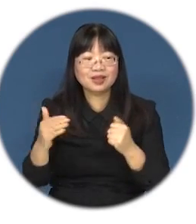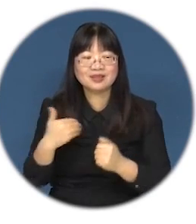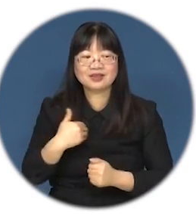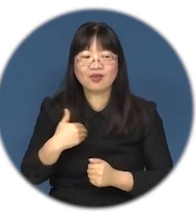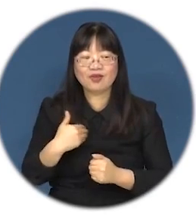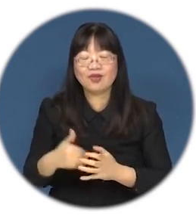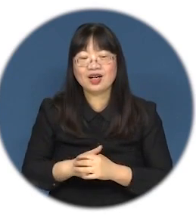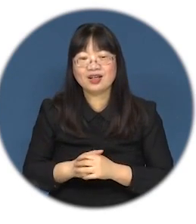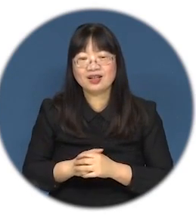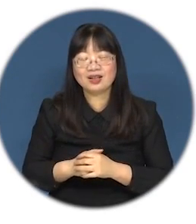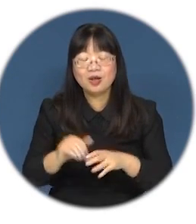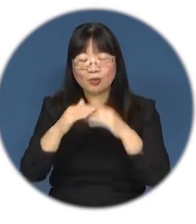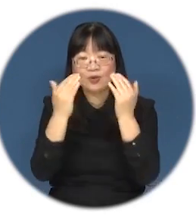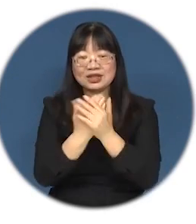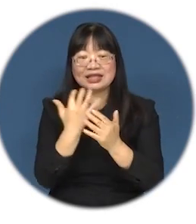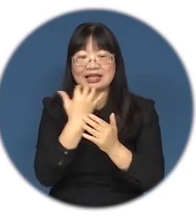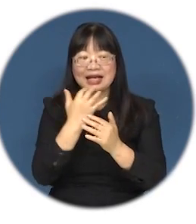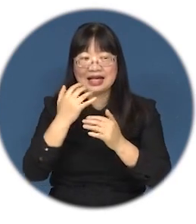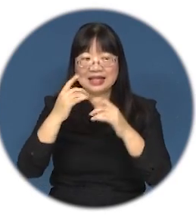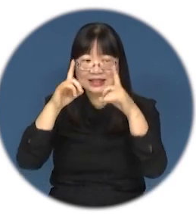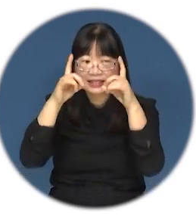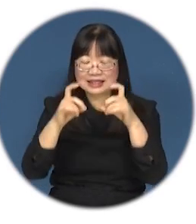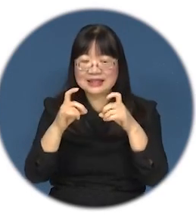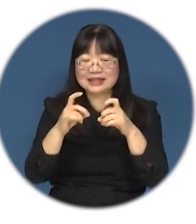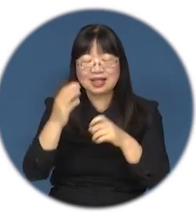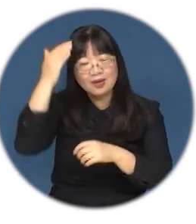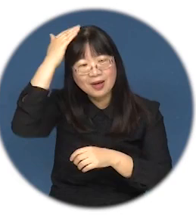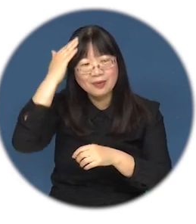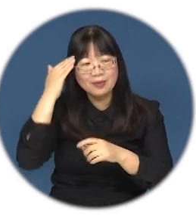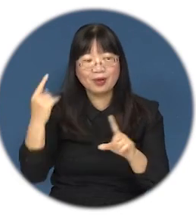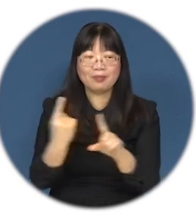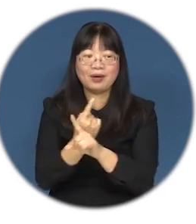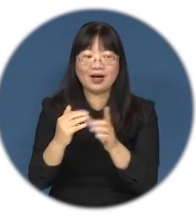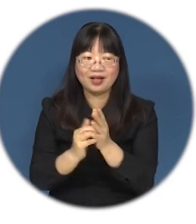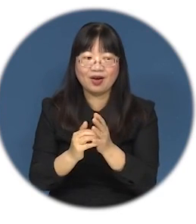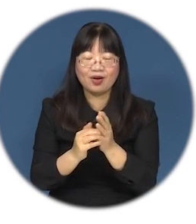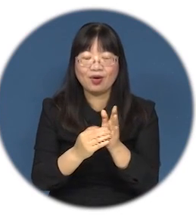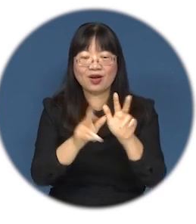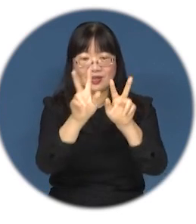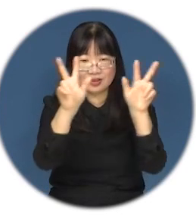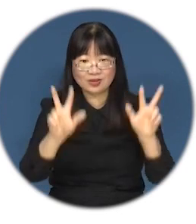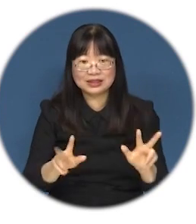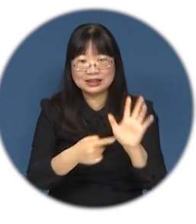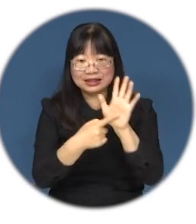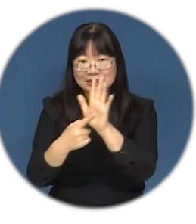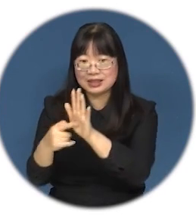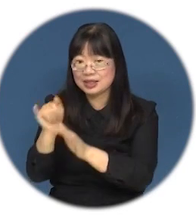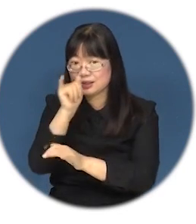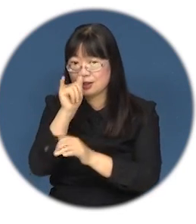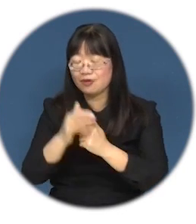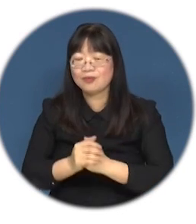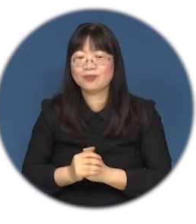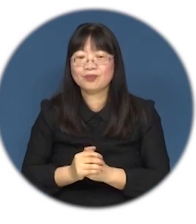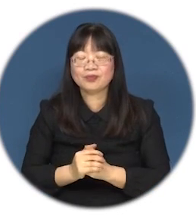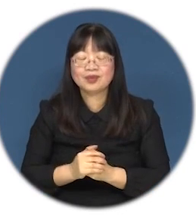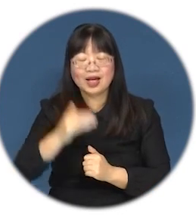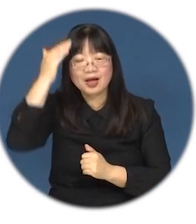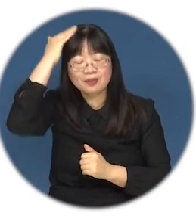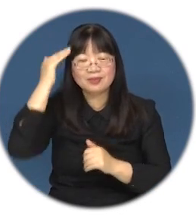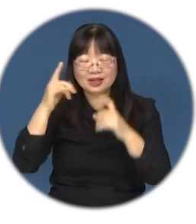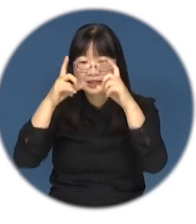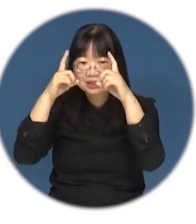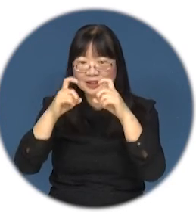저는 모든 칼라 사진을 흑백으로 바꿔서 그렇게 전시하곤 합니다. 그래서 흑백